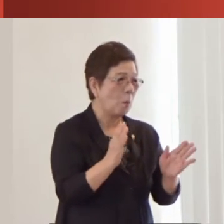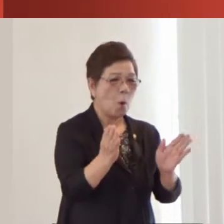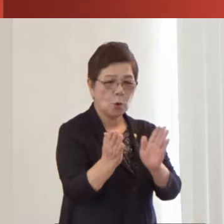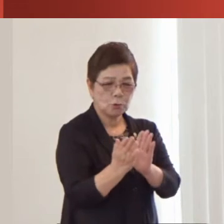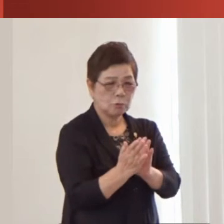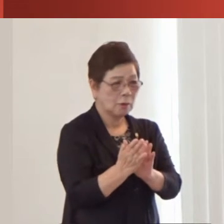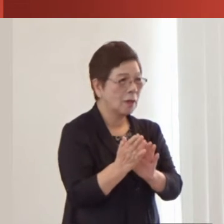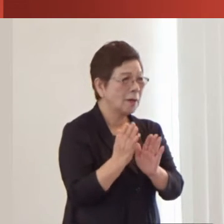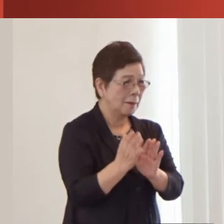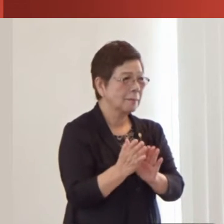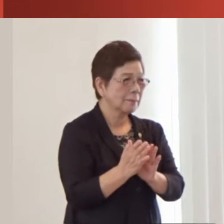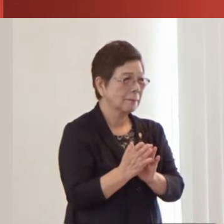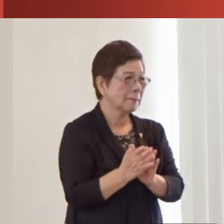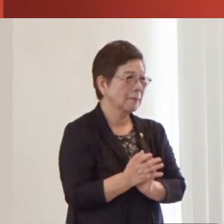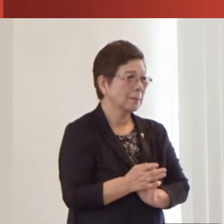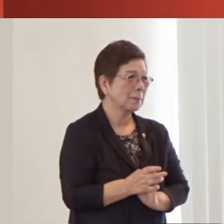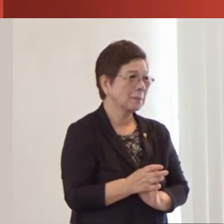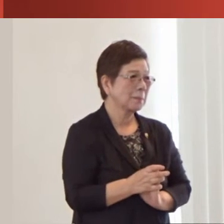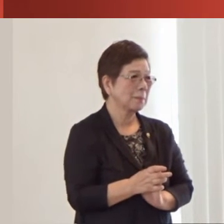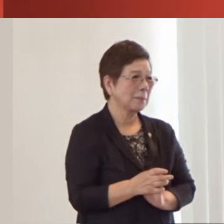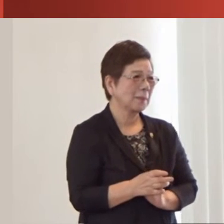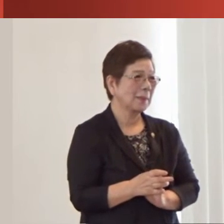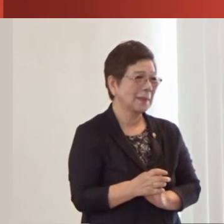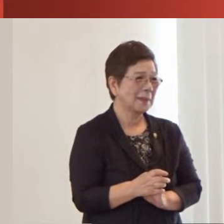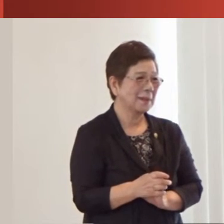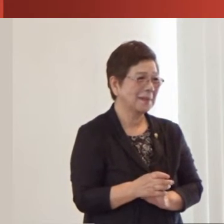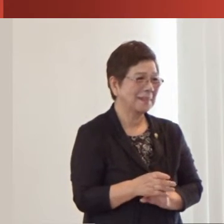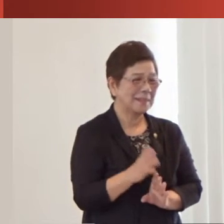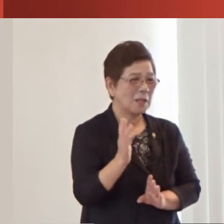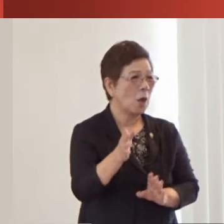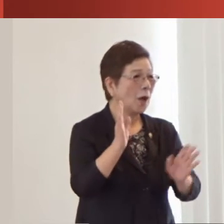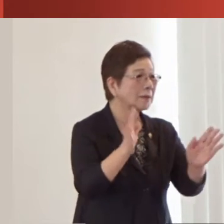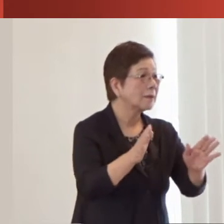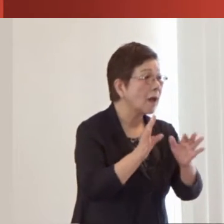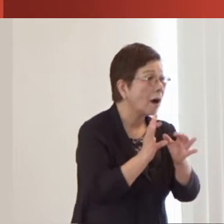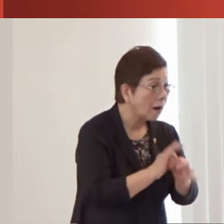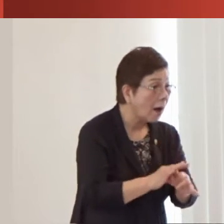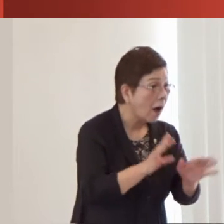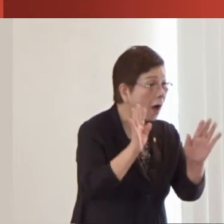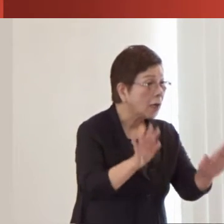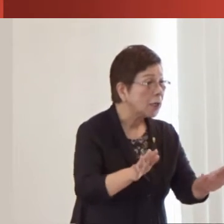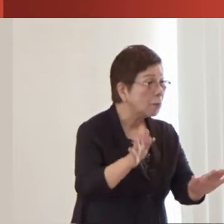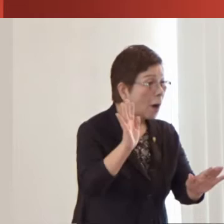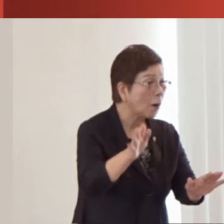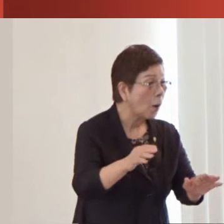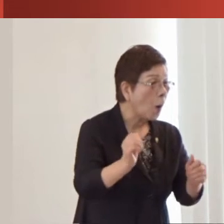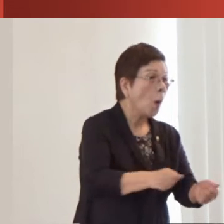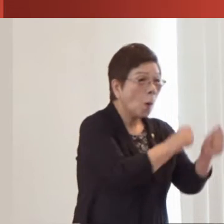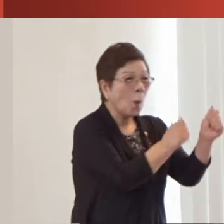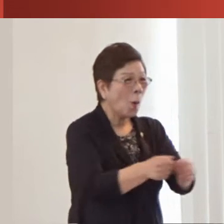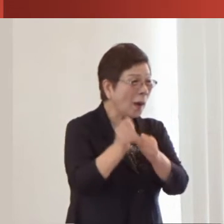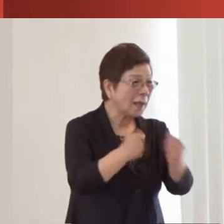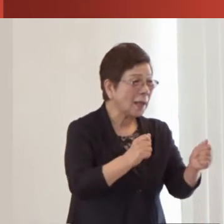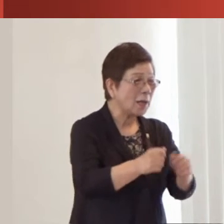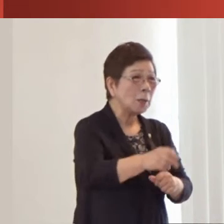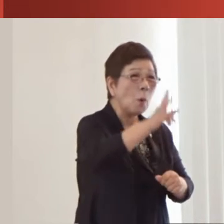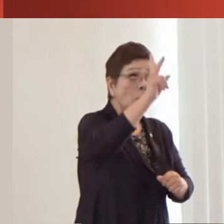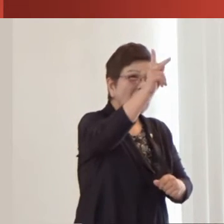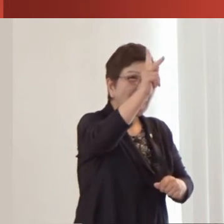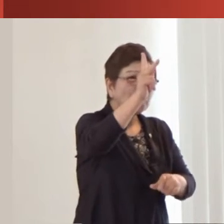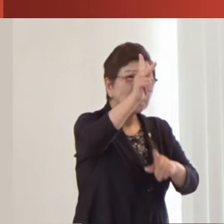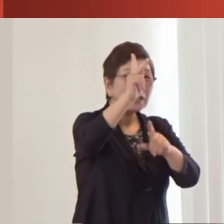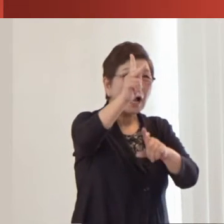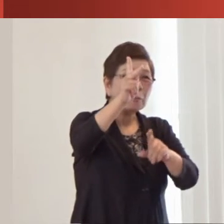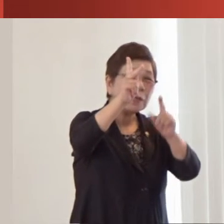でも神ってると、神、神って言いますね。美味しいと神って言ったりしますから、最近の若い人、あ、これ美味しい神とか、なんてよく分かんない